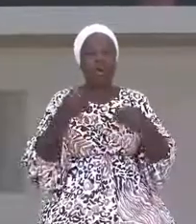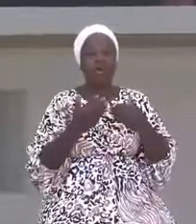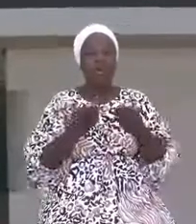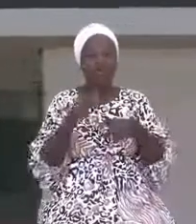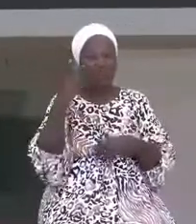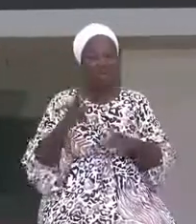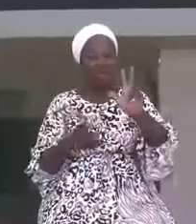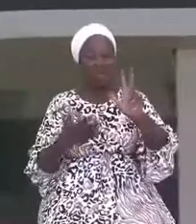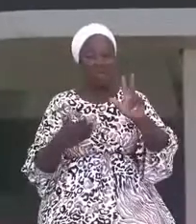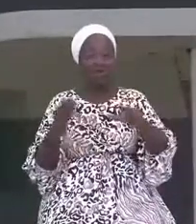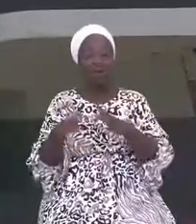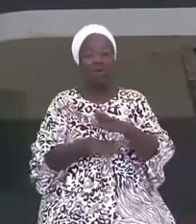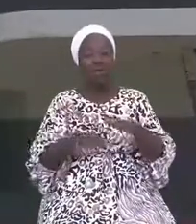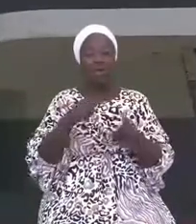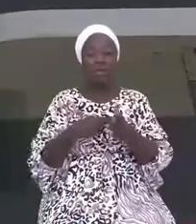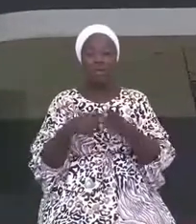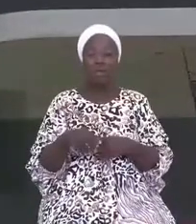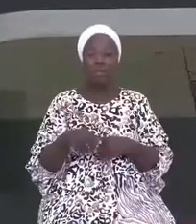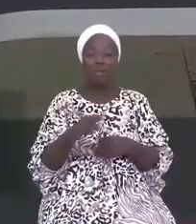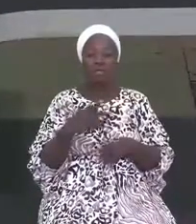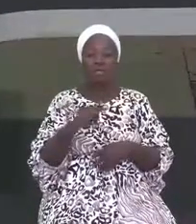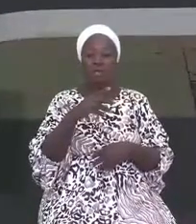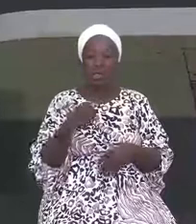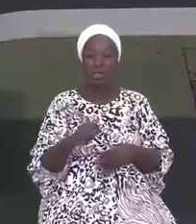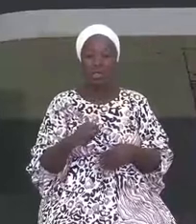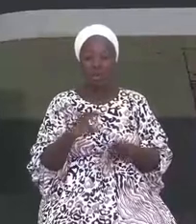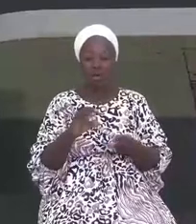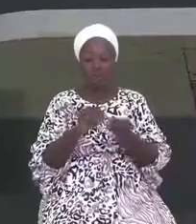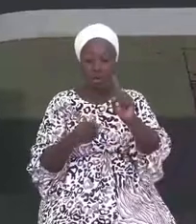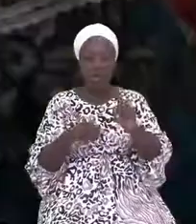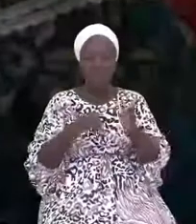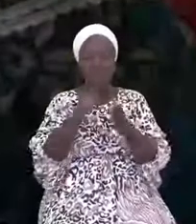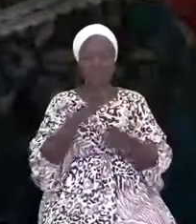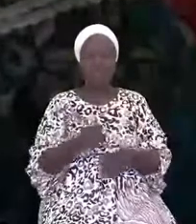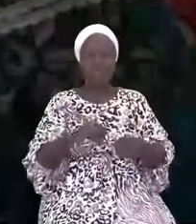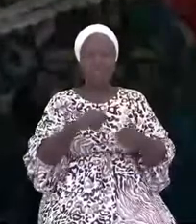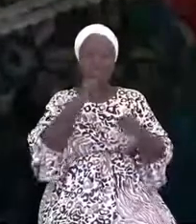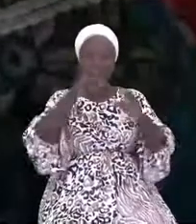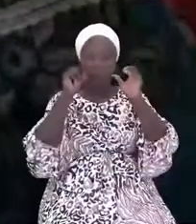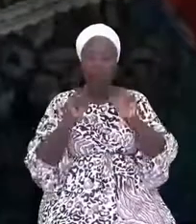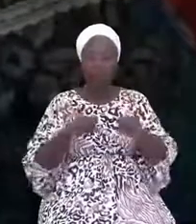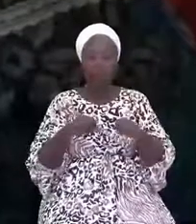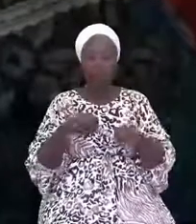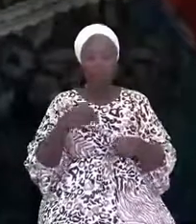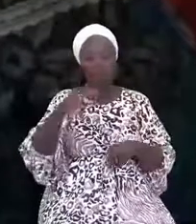premier point. Premièrement, l'impossibilité pour l'homme de se racheter lui-même.